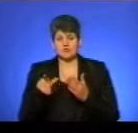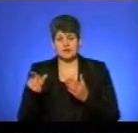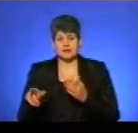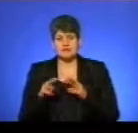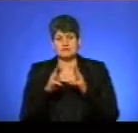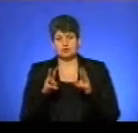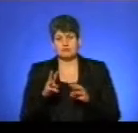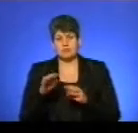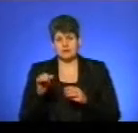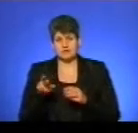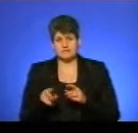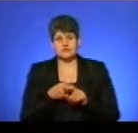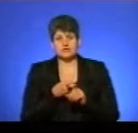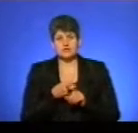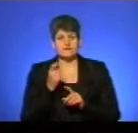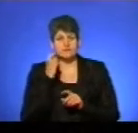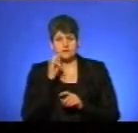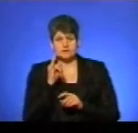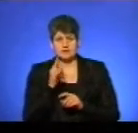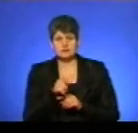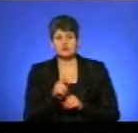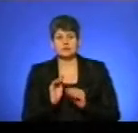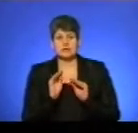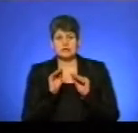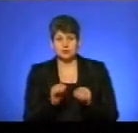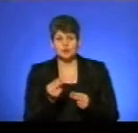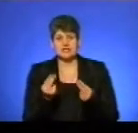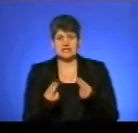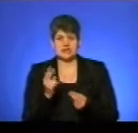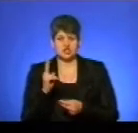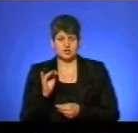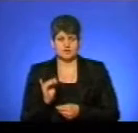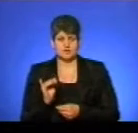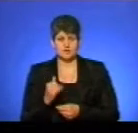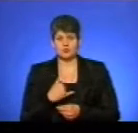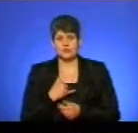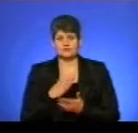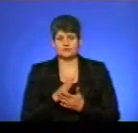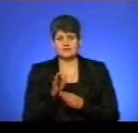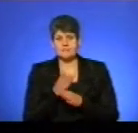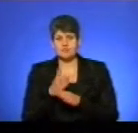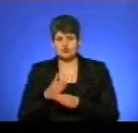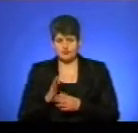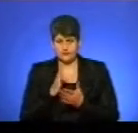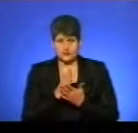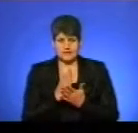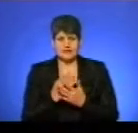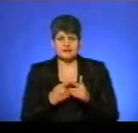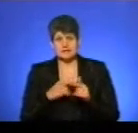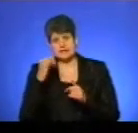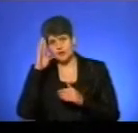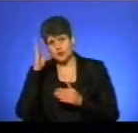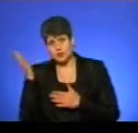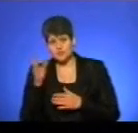Миколая. Залежно від віку дитини, вони кладуть до пакунка відповідну іграшку. В нас тут є все посортовано, тобто є цех для хлопчиків,